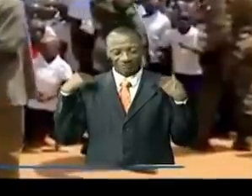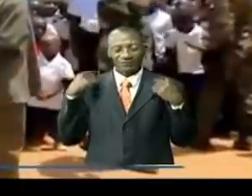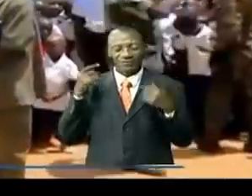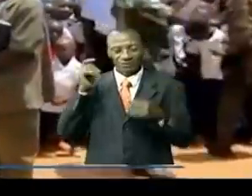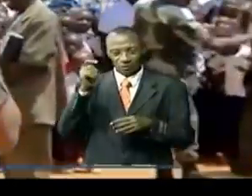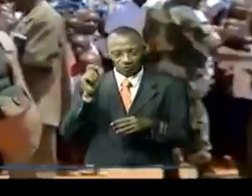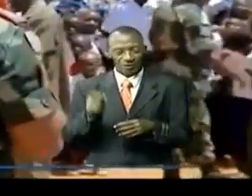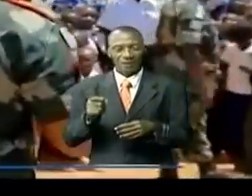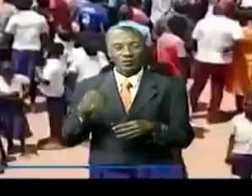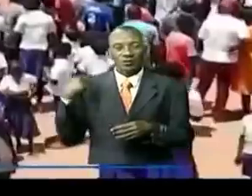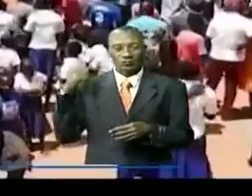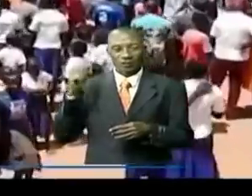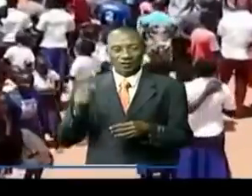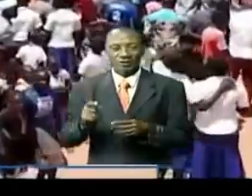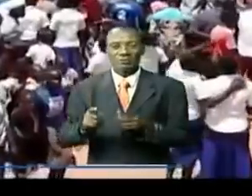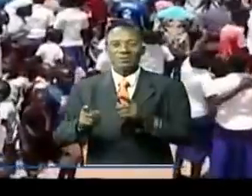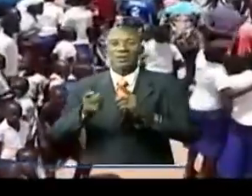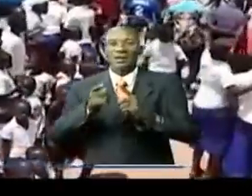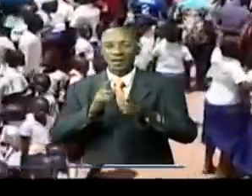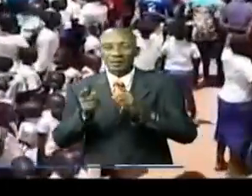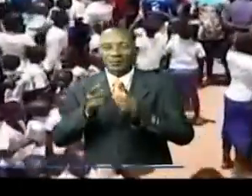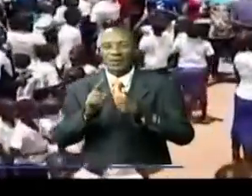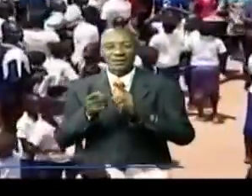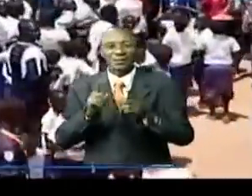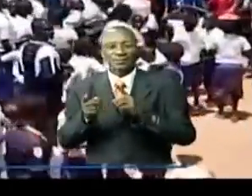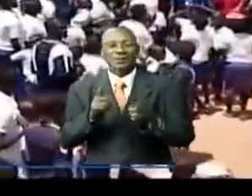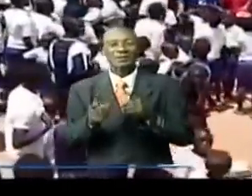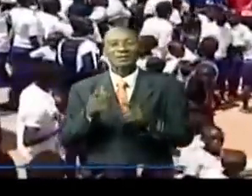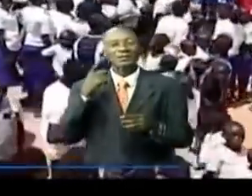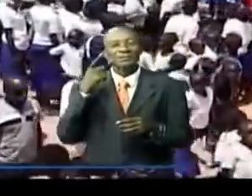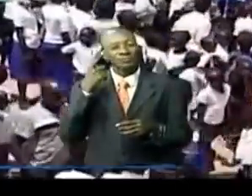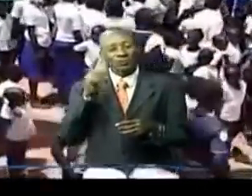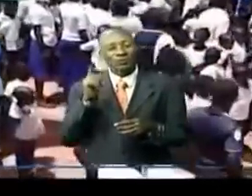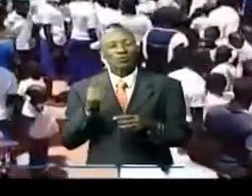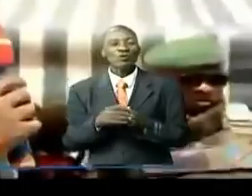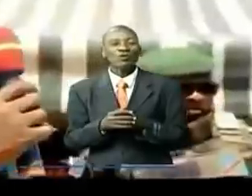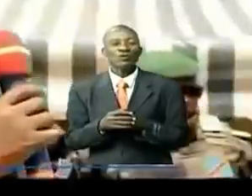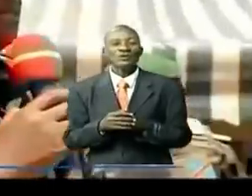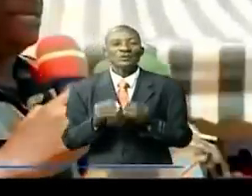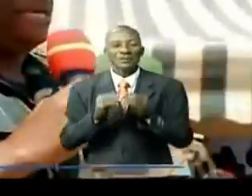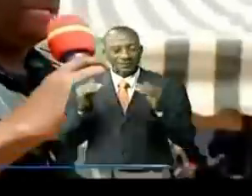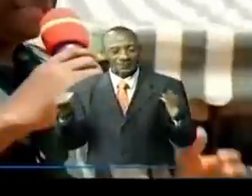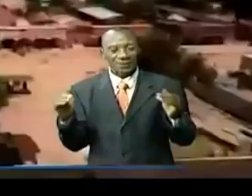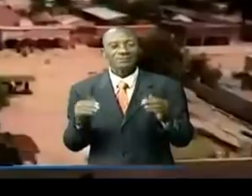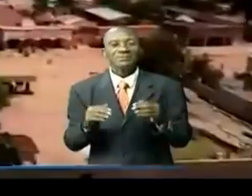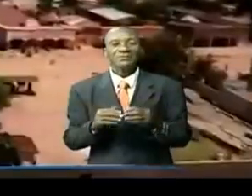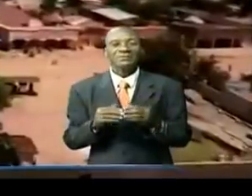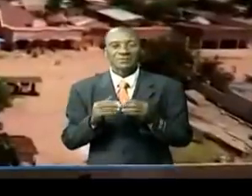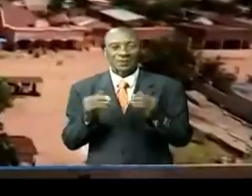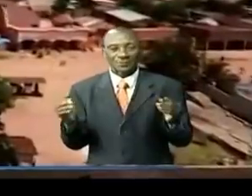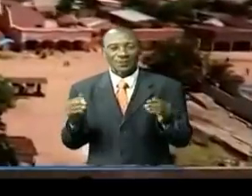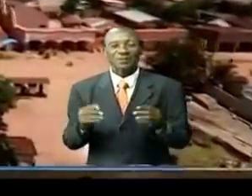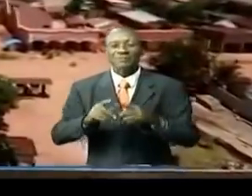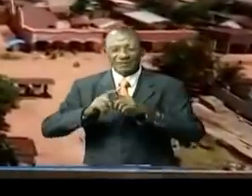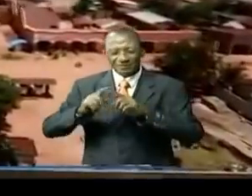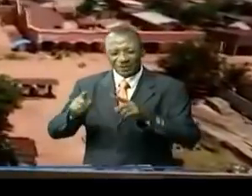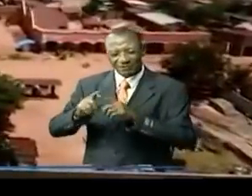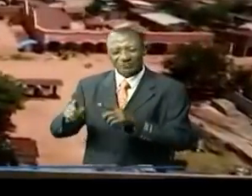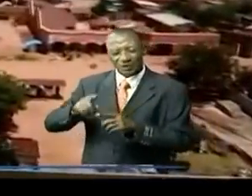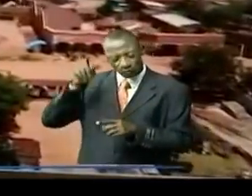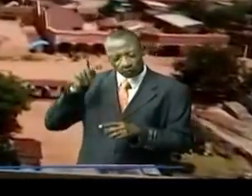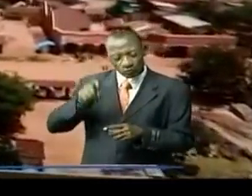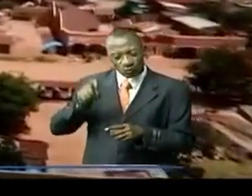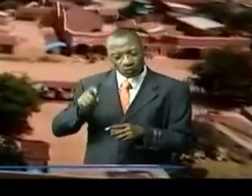a également rassuré cette population de la détermination à mettre fin aux tracasseries. Sous toutes ses formes, une visite est saluée par les